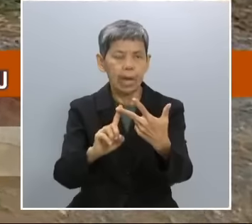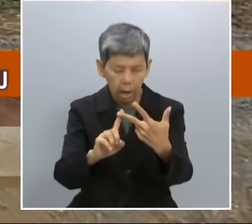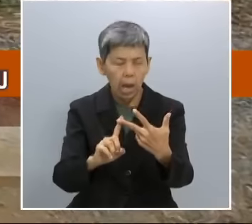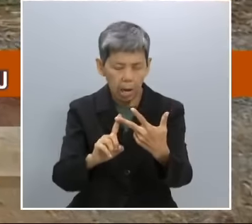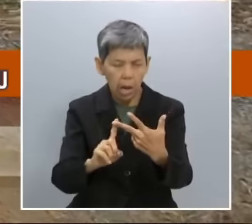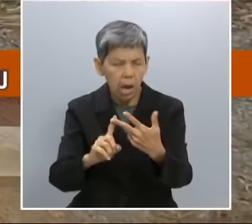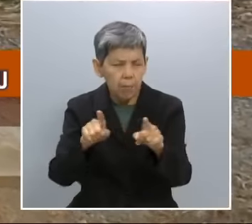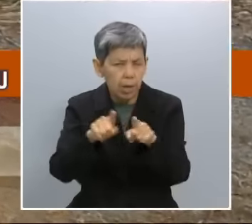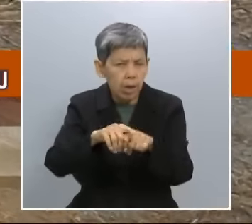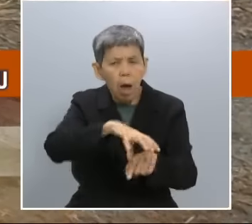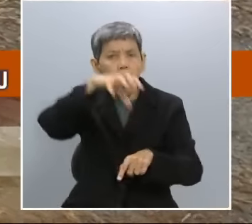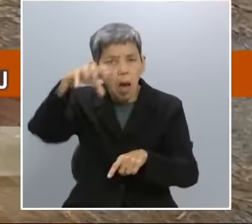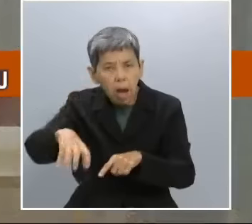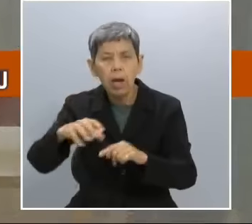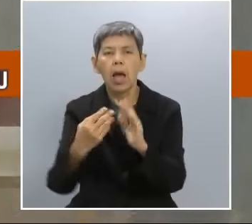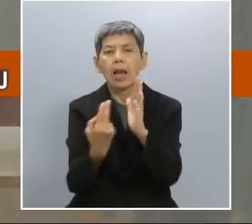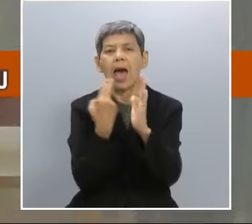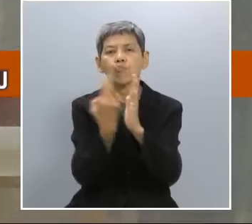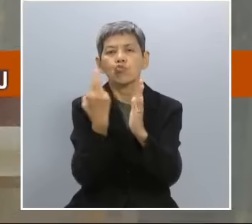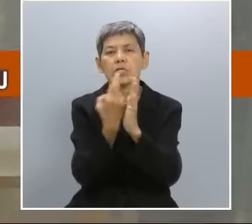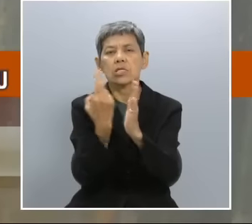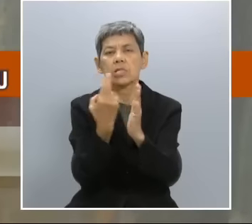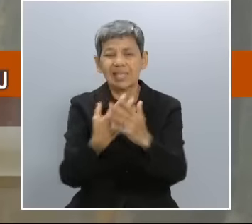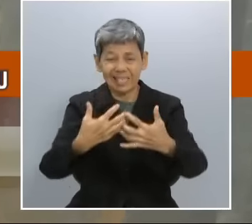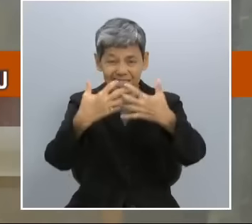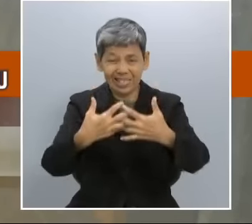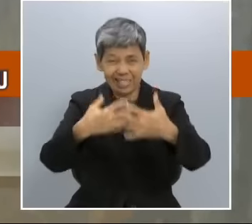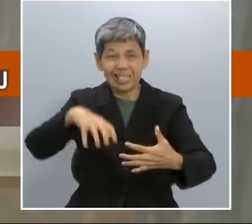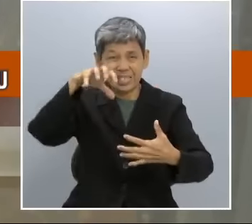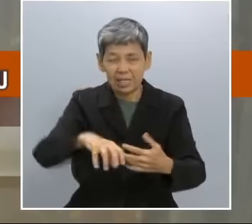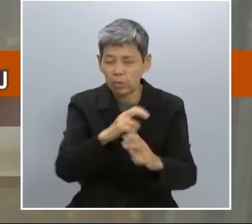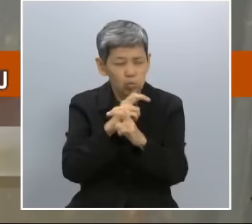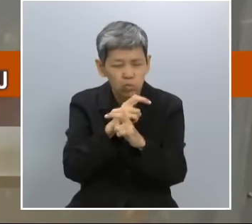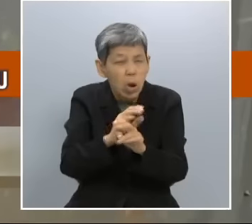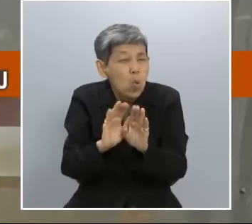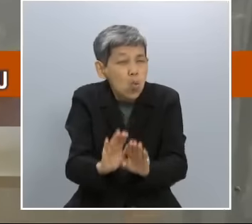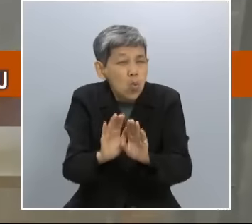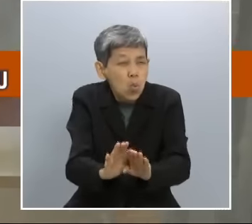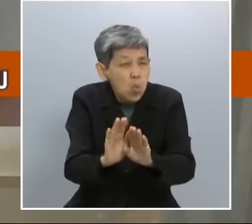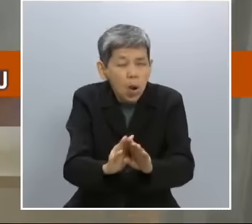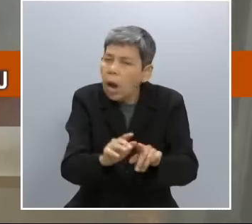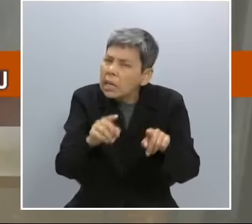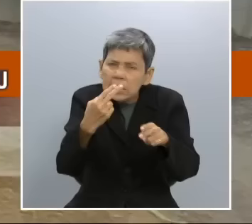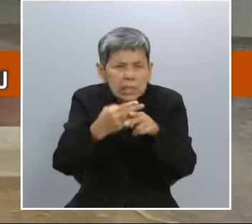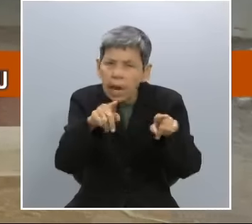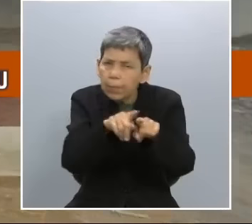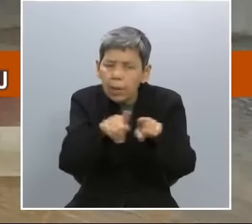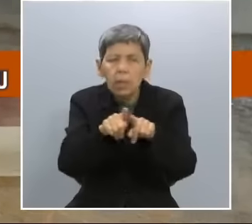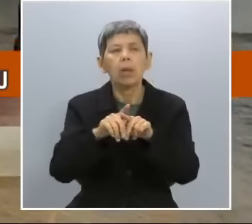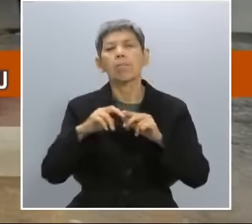วกันเกิดขึ้นอีกที่ราชบุรีโกดังโรงงานเก็บสารเคมีแบบเดียวกันมีปัญ